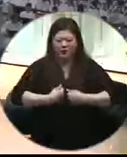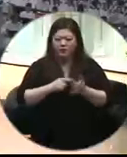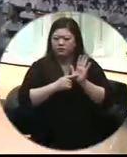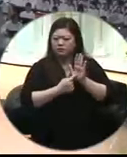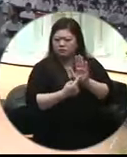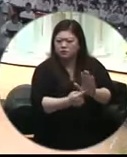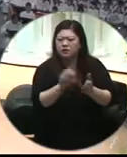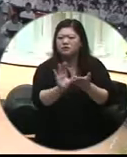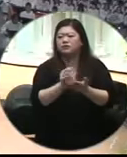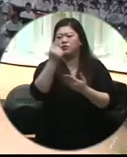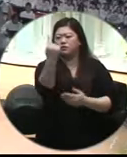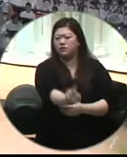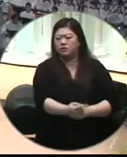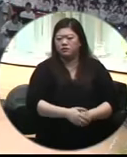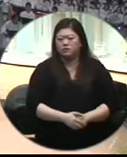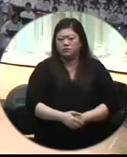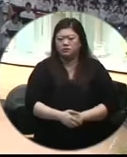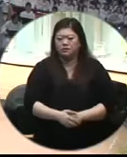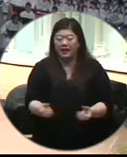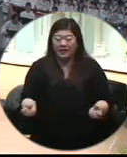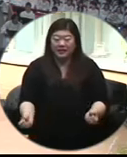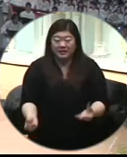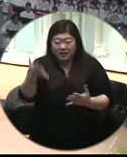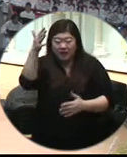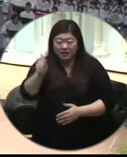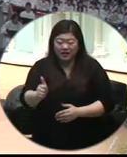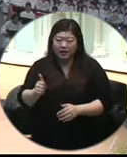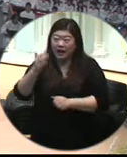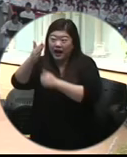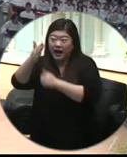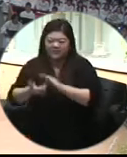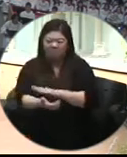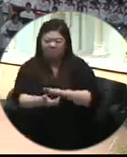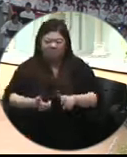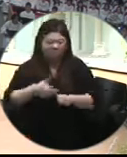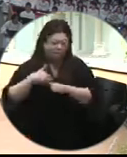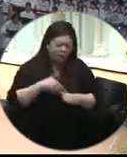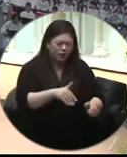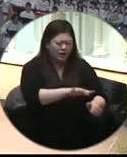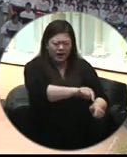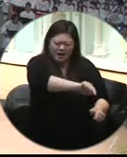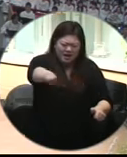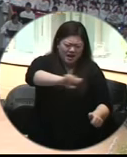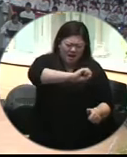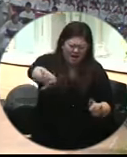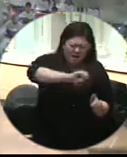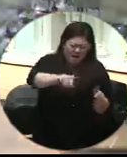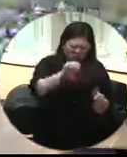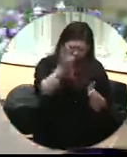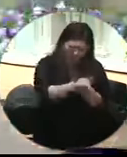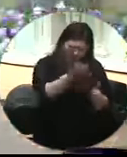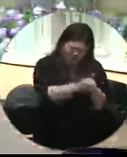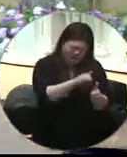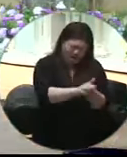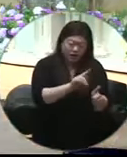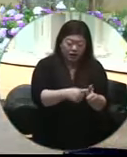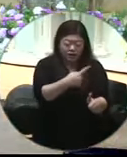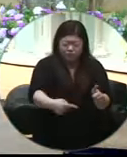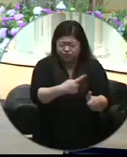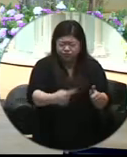제사장들을 아무리 보내가고 메시지를 다 죽여버리고 듣질 않네. 그래서 내가 직접 가야 되겠다.